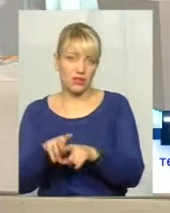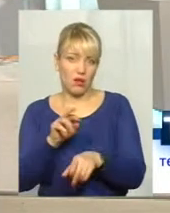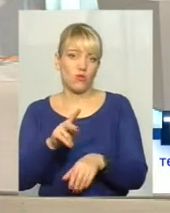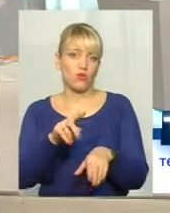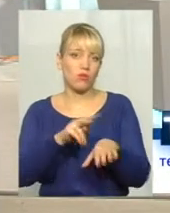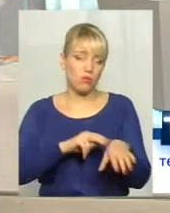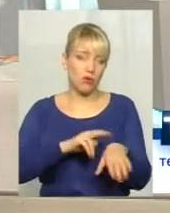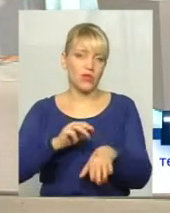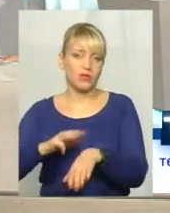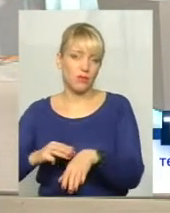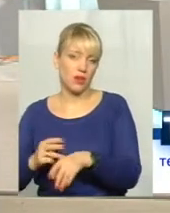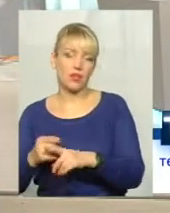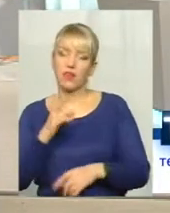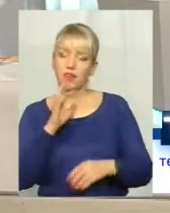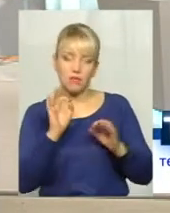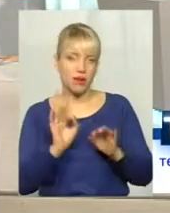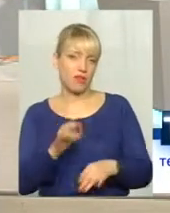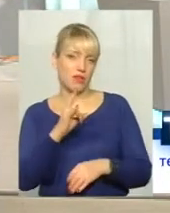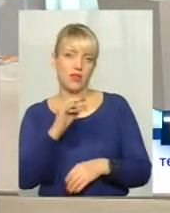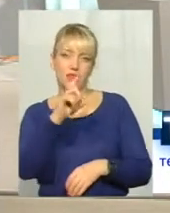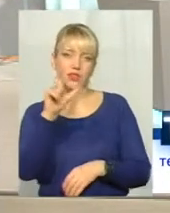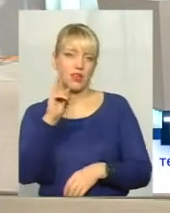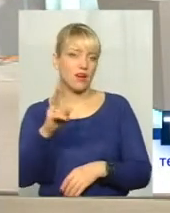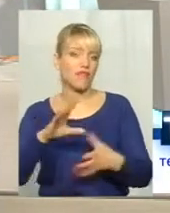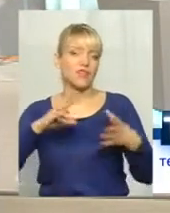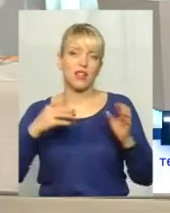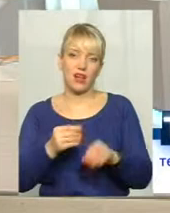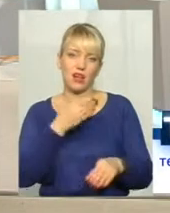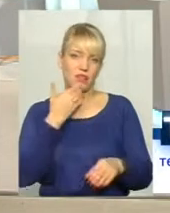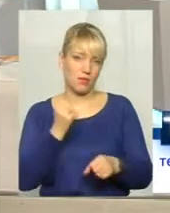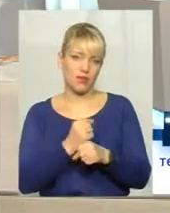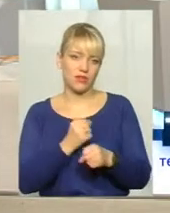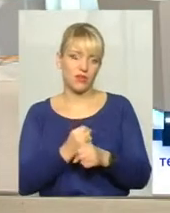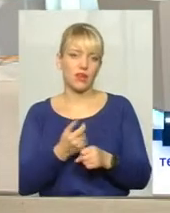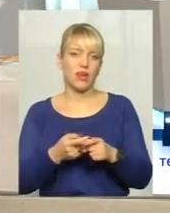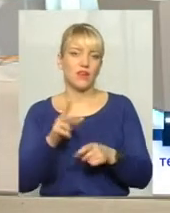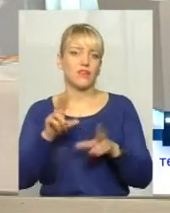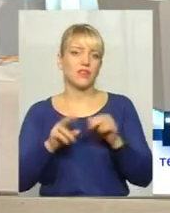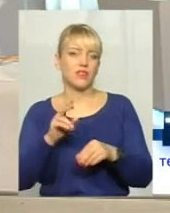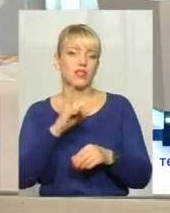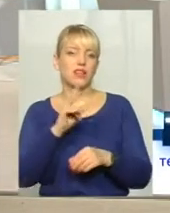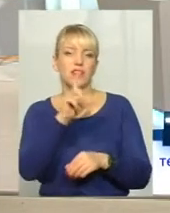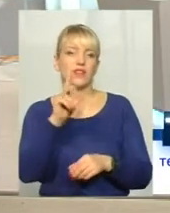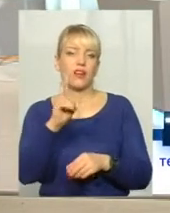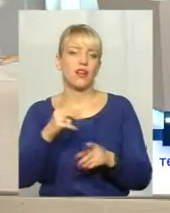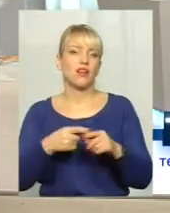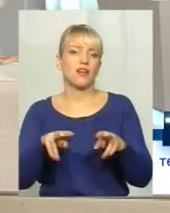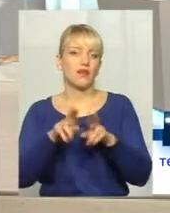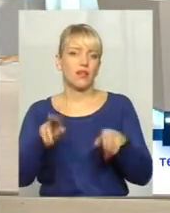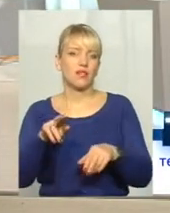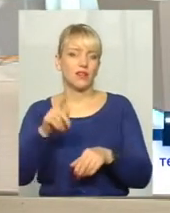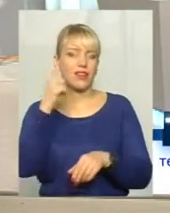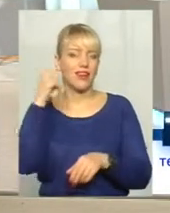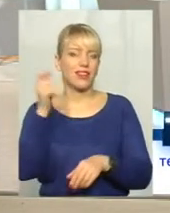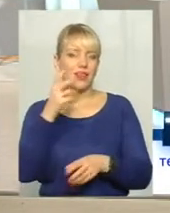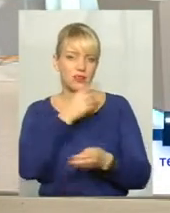стільки. Так, НАЗК абсолютно, цей обігрівач НАЗК абсолютно не запрацював і виявився якоюсь китайською підробкою. Насправді, потрібно купувати новий, тут все